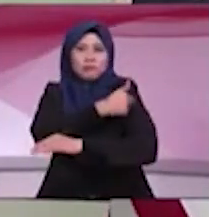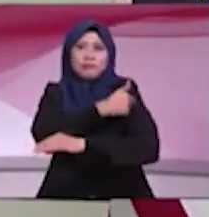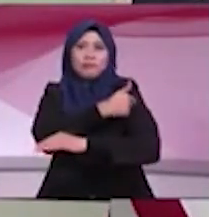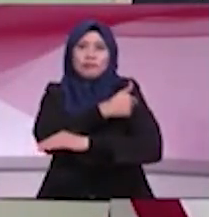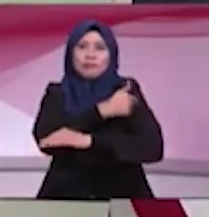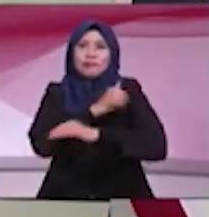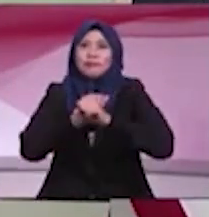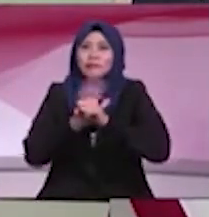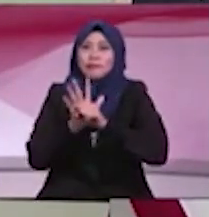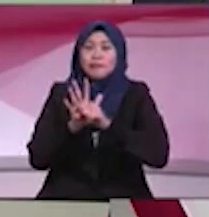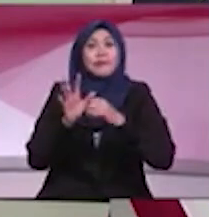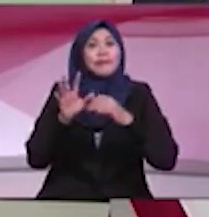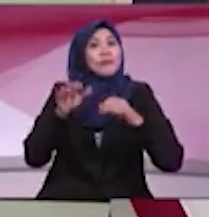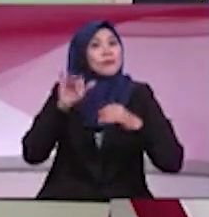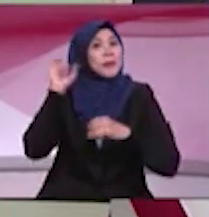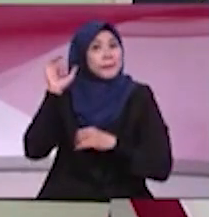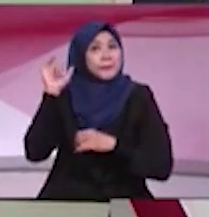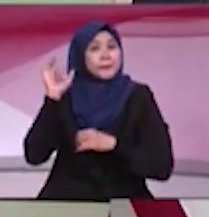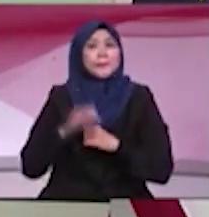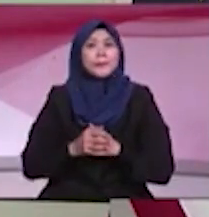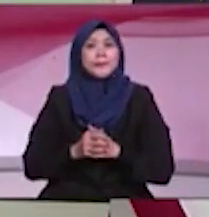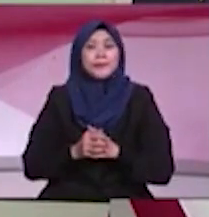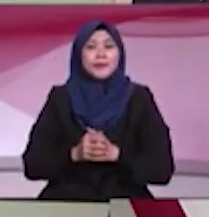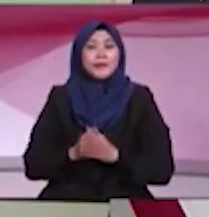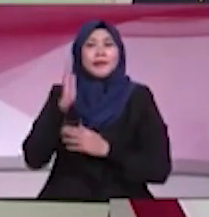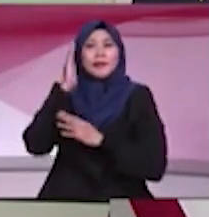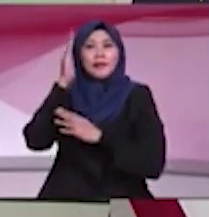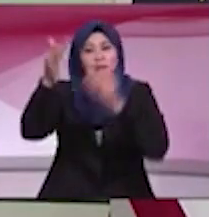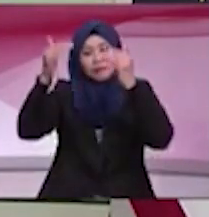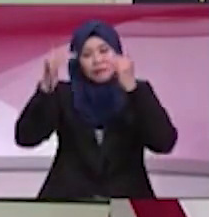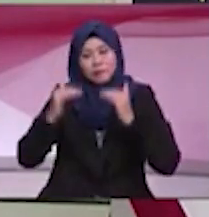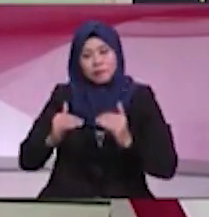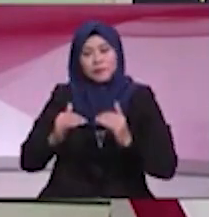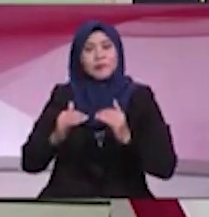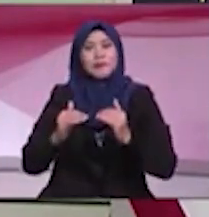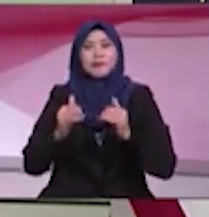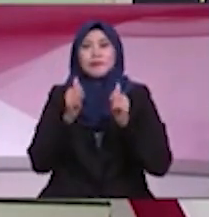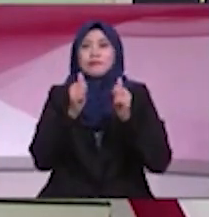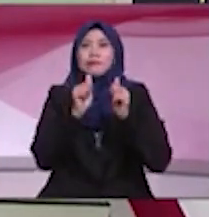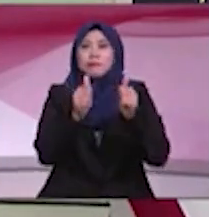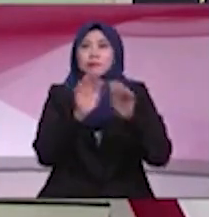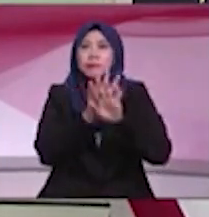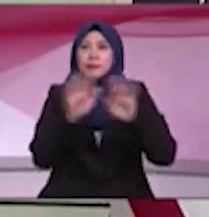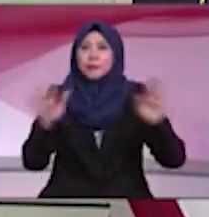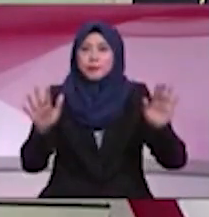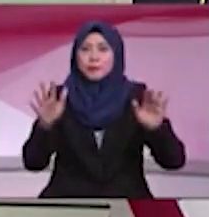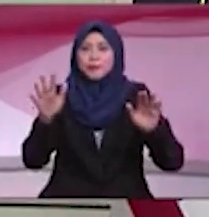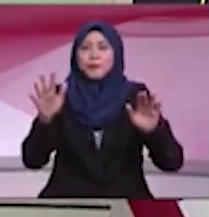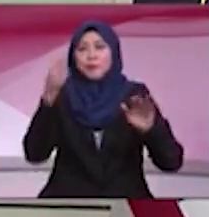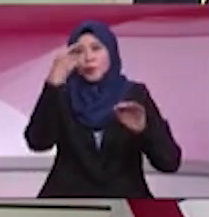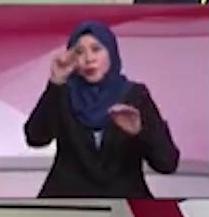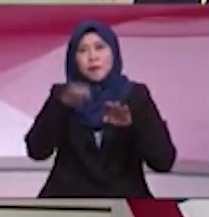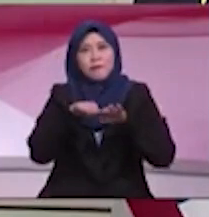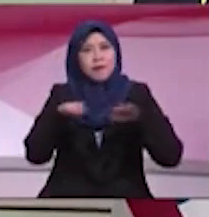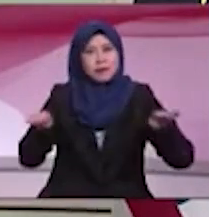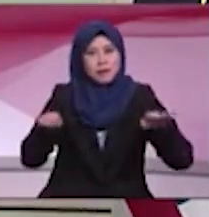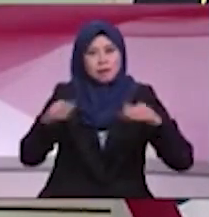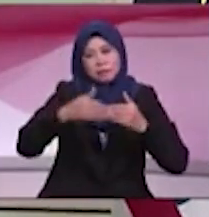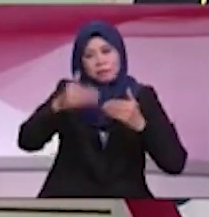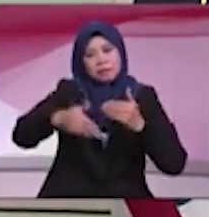website semalam dan akan disusuli oleh pasukan barisan hadapan untuk fasa